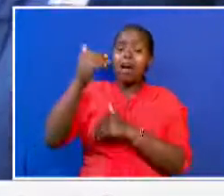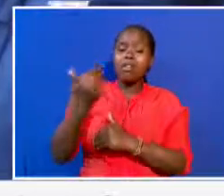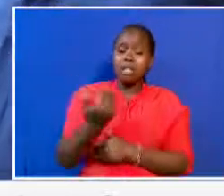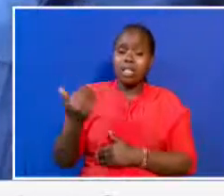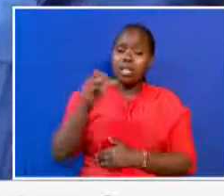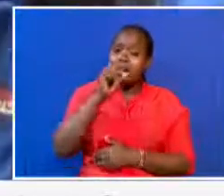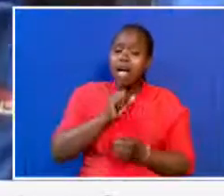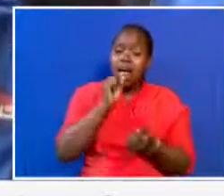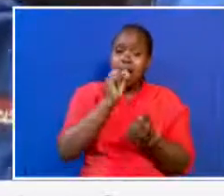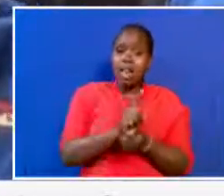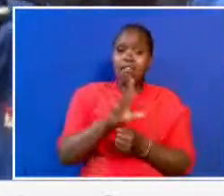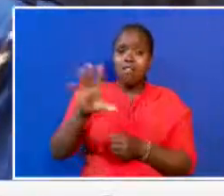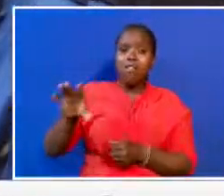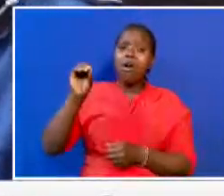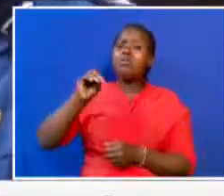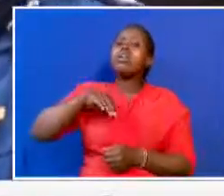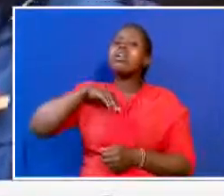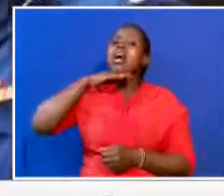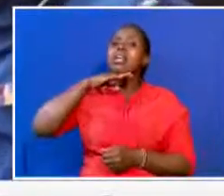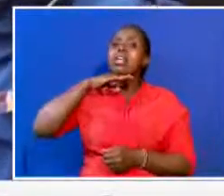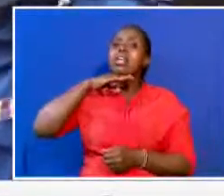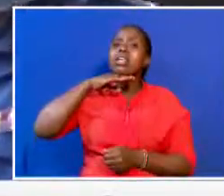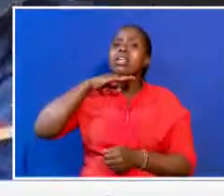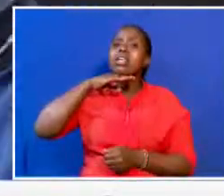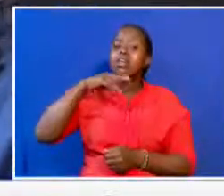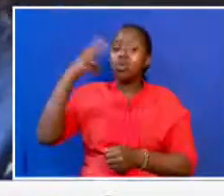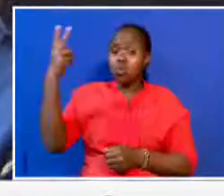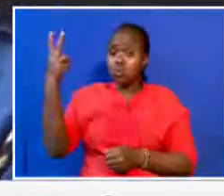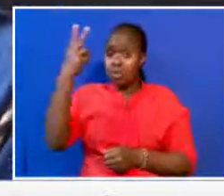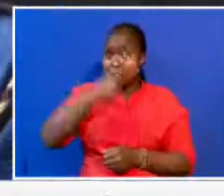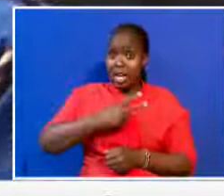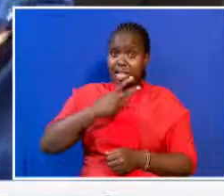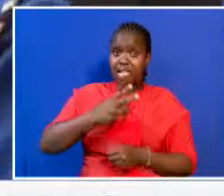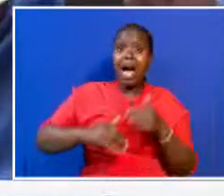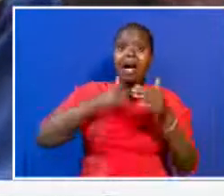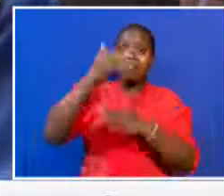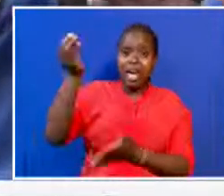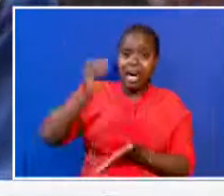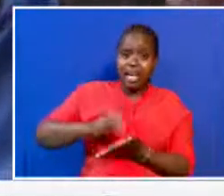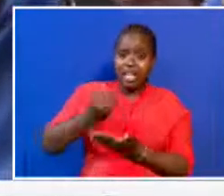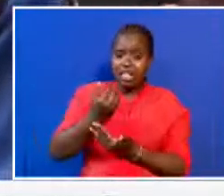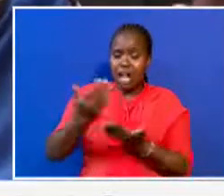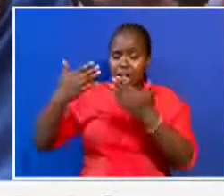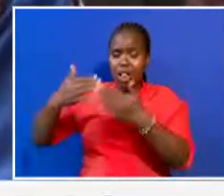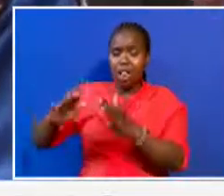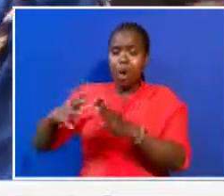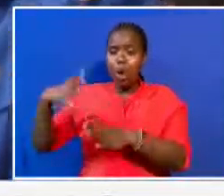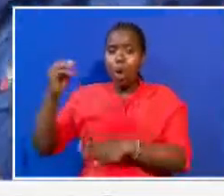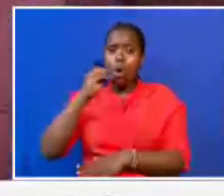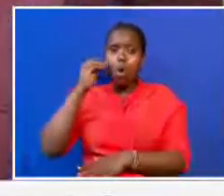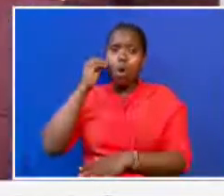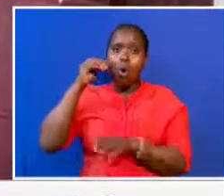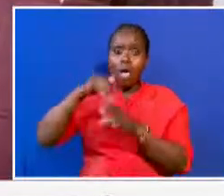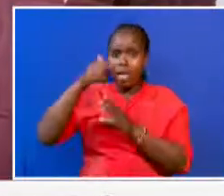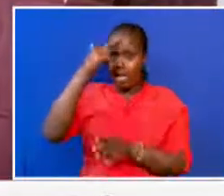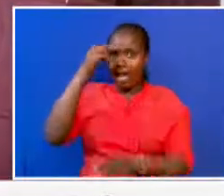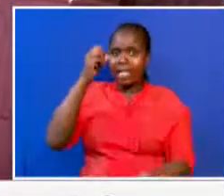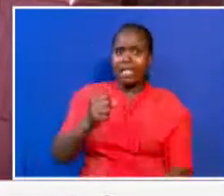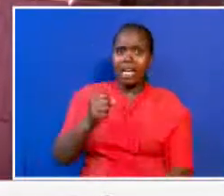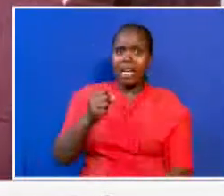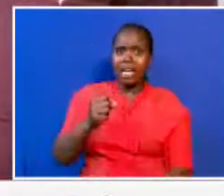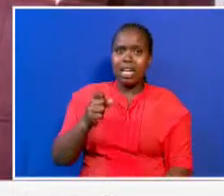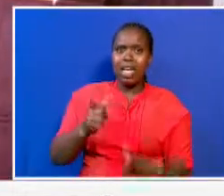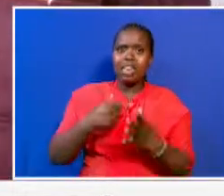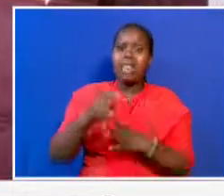msichana wa miaka 11 kupatikana ameuawa, siku mbili tu baada ya kuripotiwa kupotea akielekea nyumbani katika kaunti ya Kajiado,